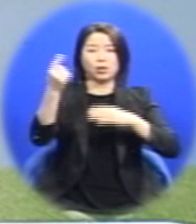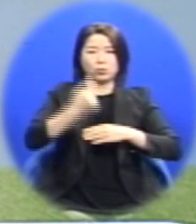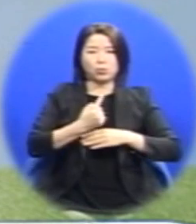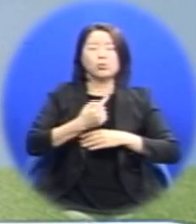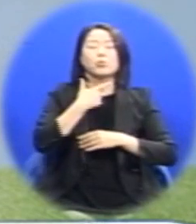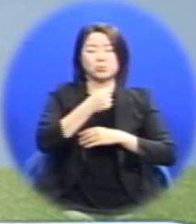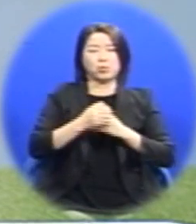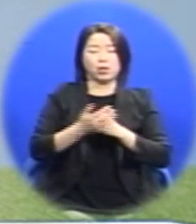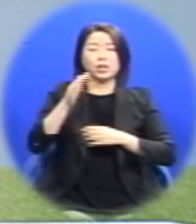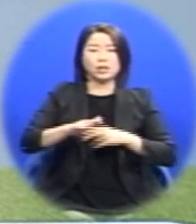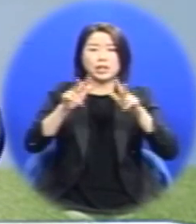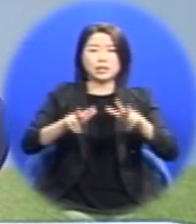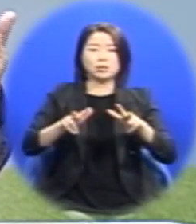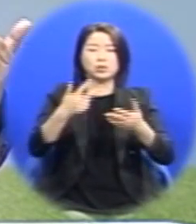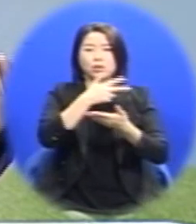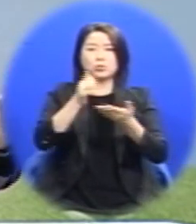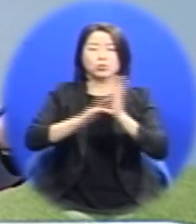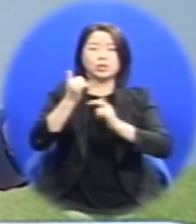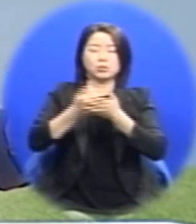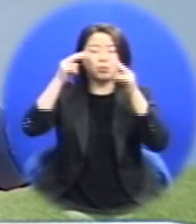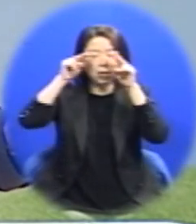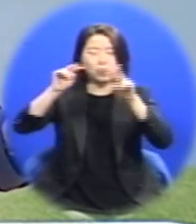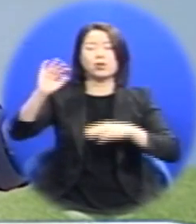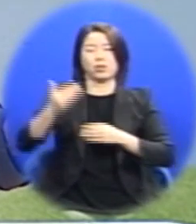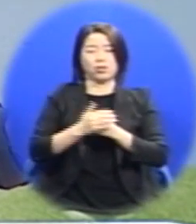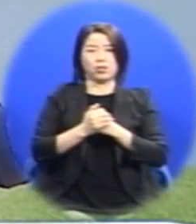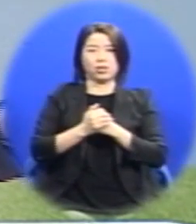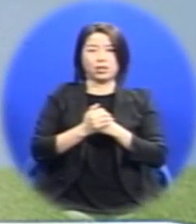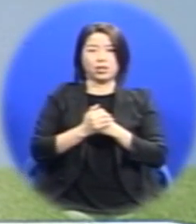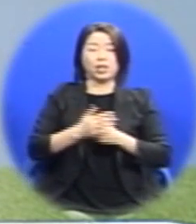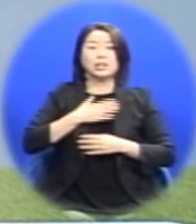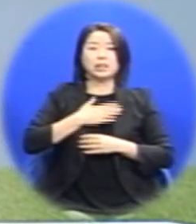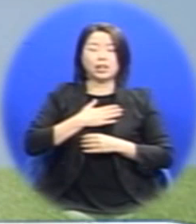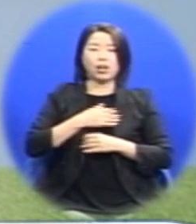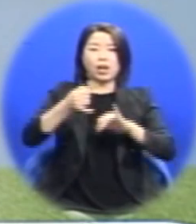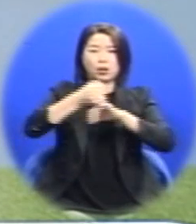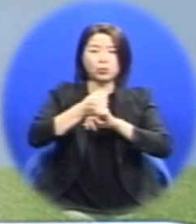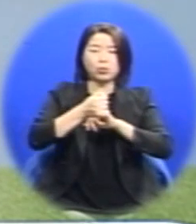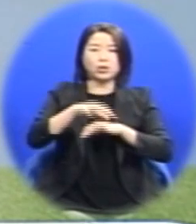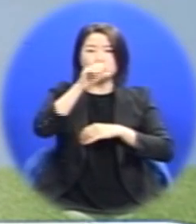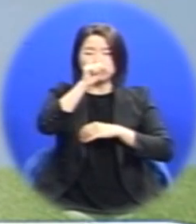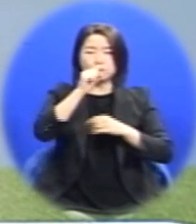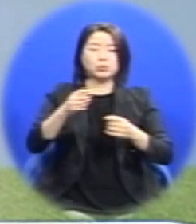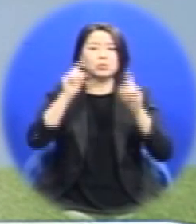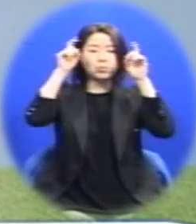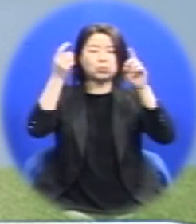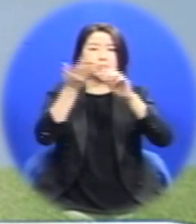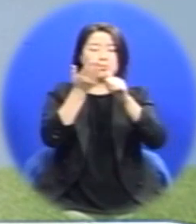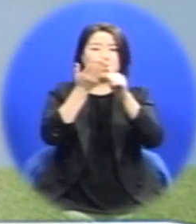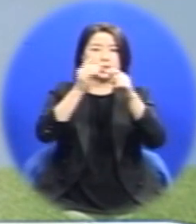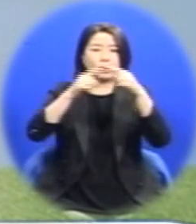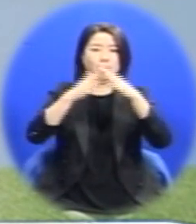그런데 지금은 주 예수님을 바라보게 됐다는 것. 제가 꼭 선한목자교회에 가야 될 이유가 없어졌다고